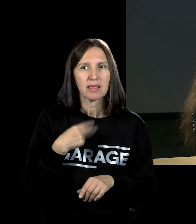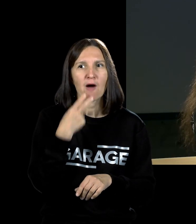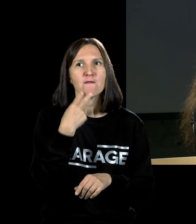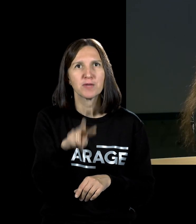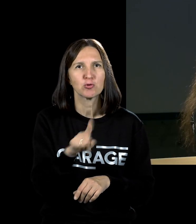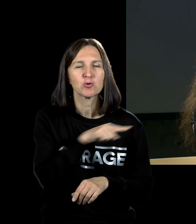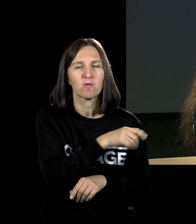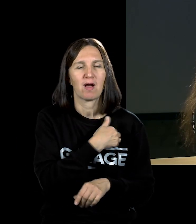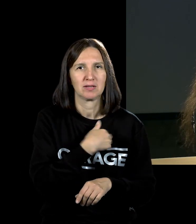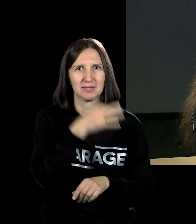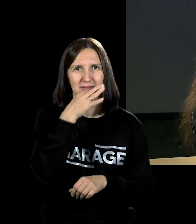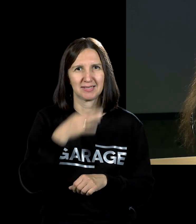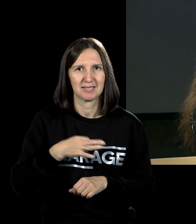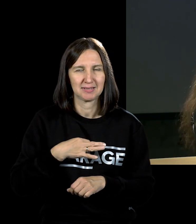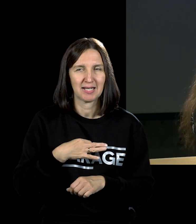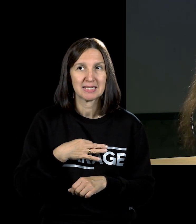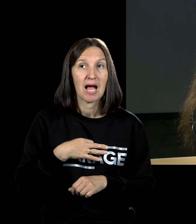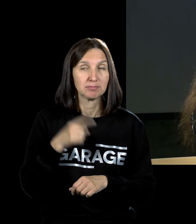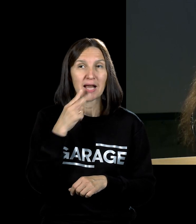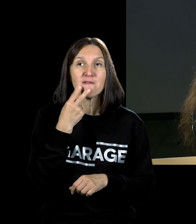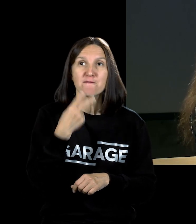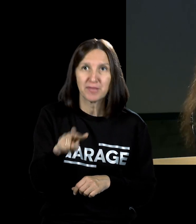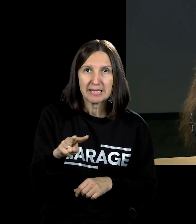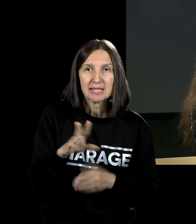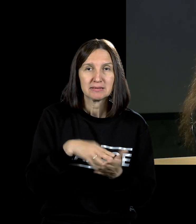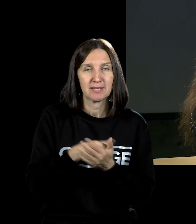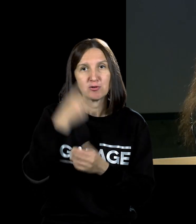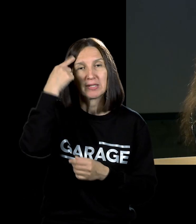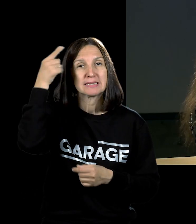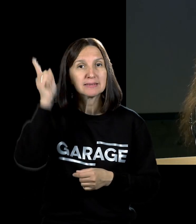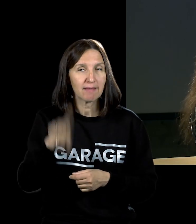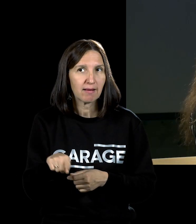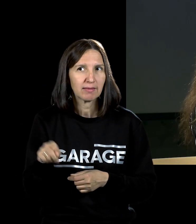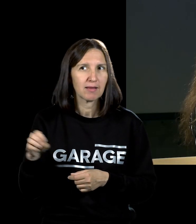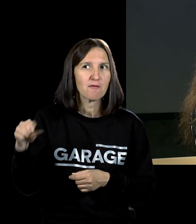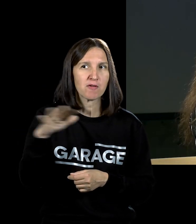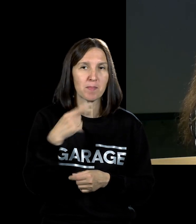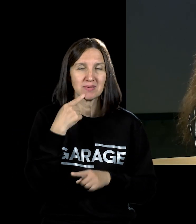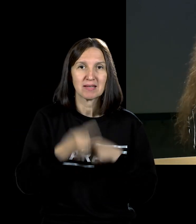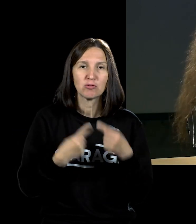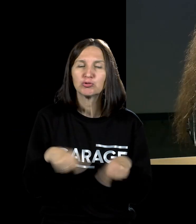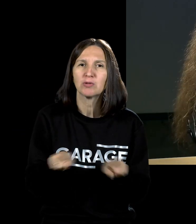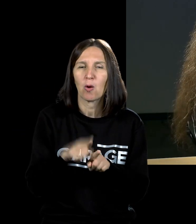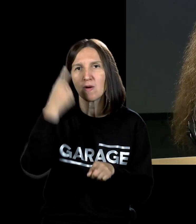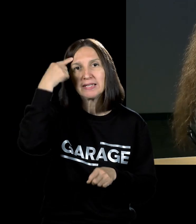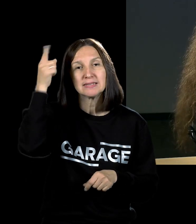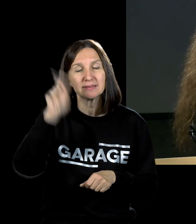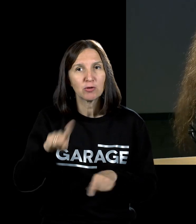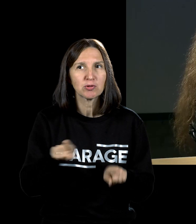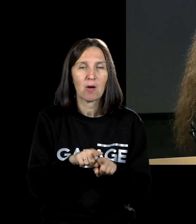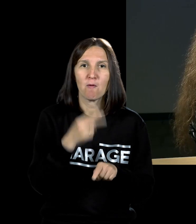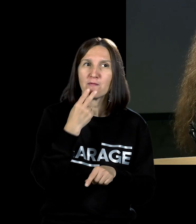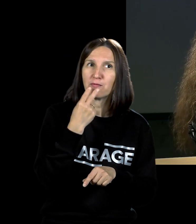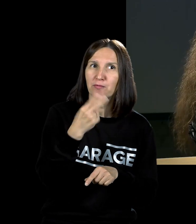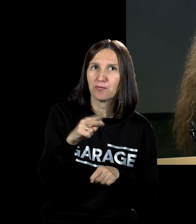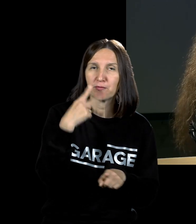хотите сказать». И вот это, что видеть и значит знать во всех европейских языках, что такое знание, что такое видение,